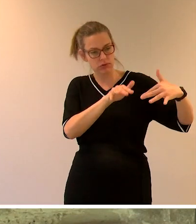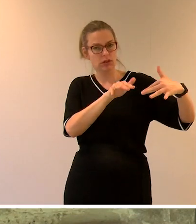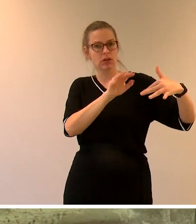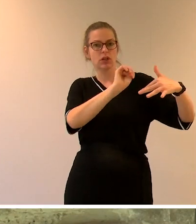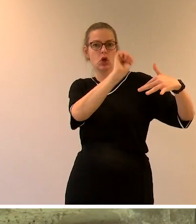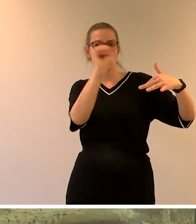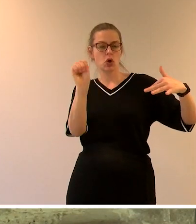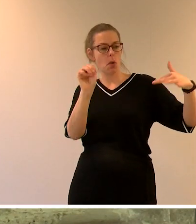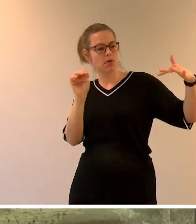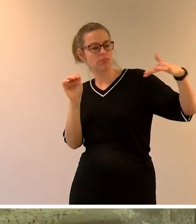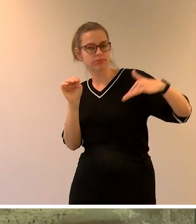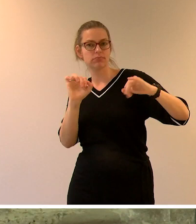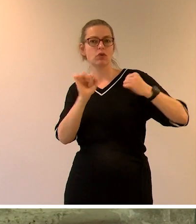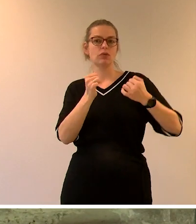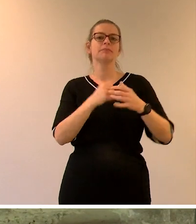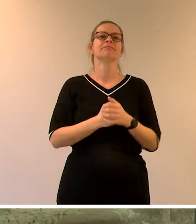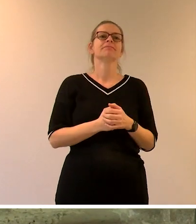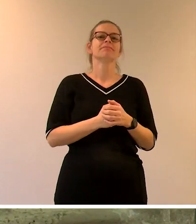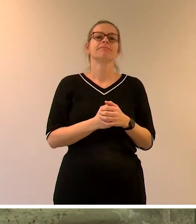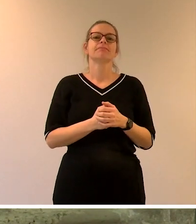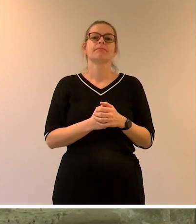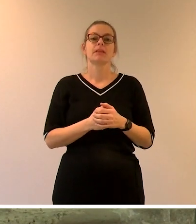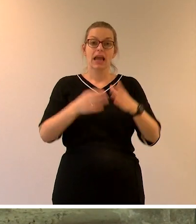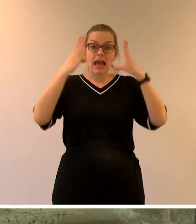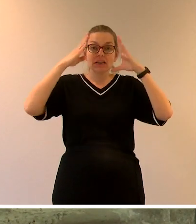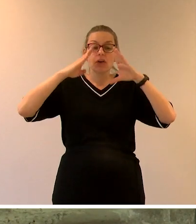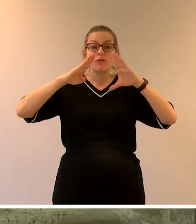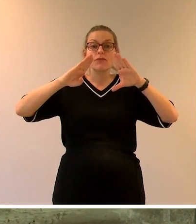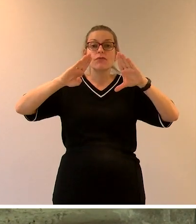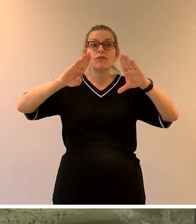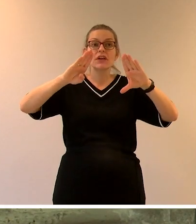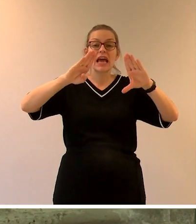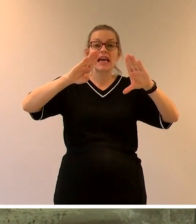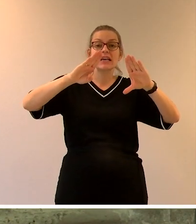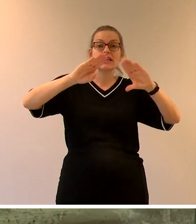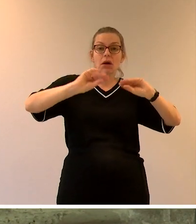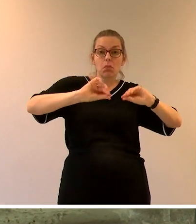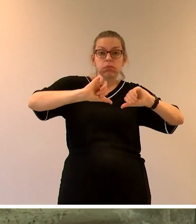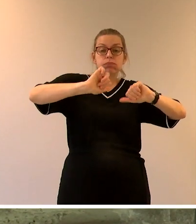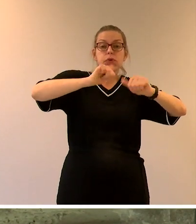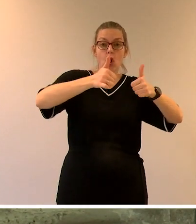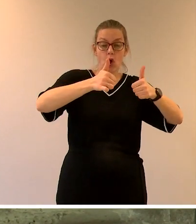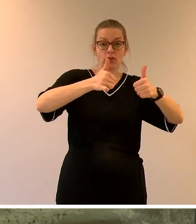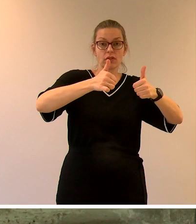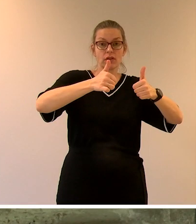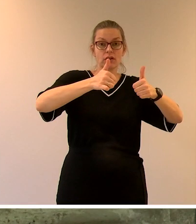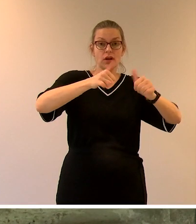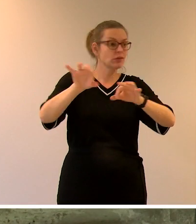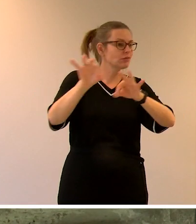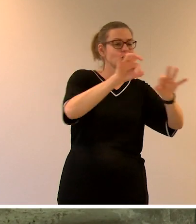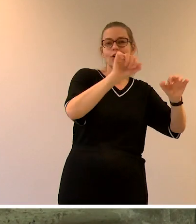in Europa. Het vredesoffensief dat was ingezet kon niet meer